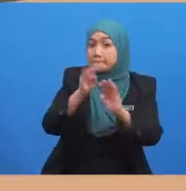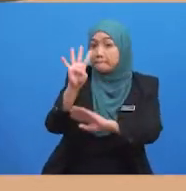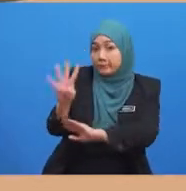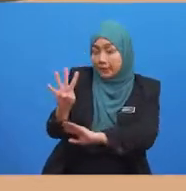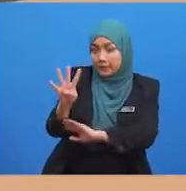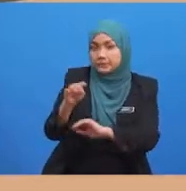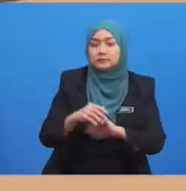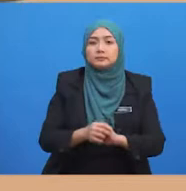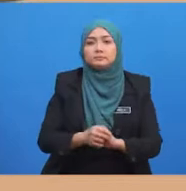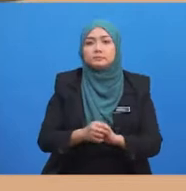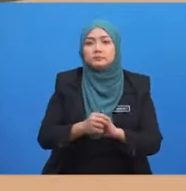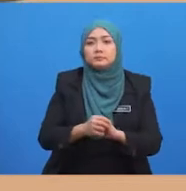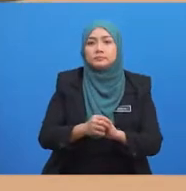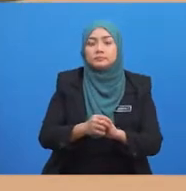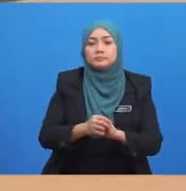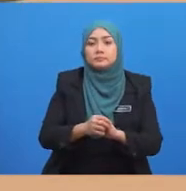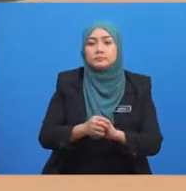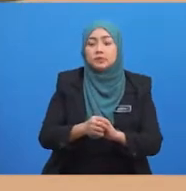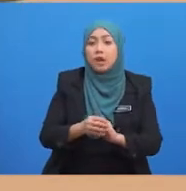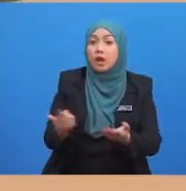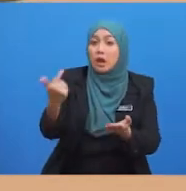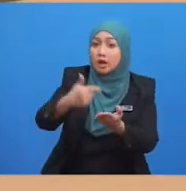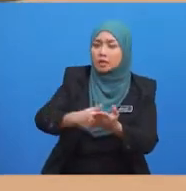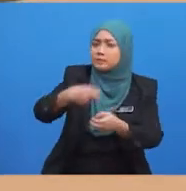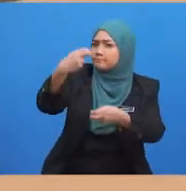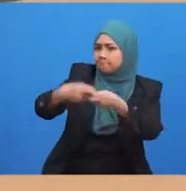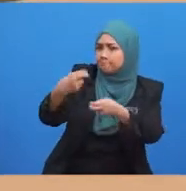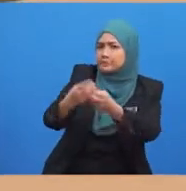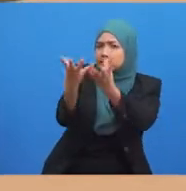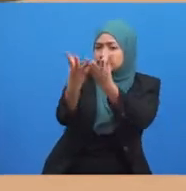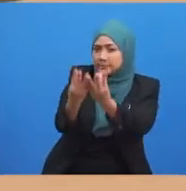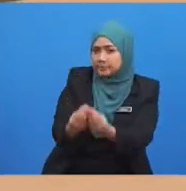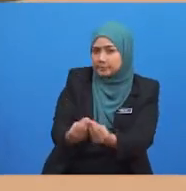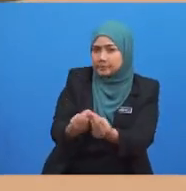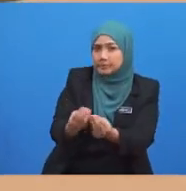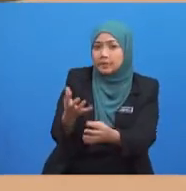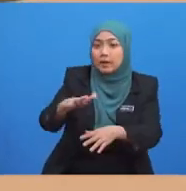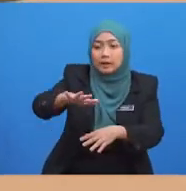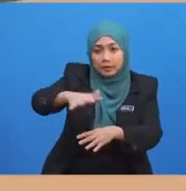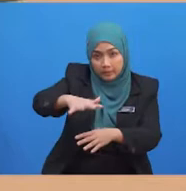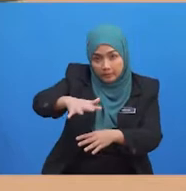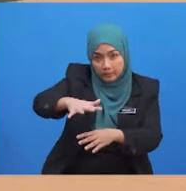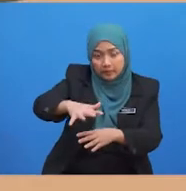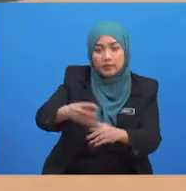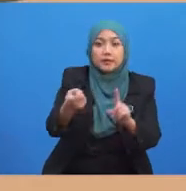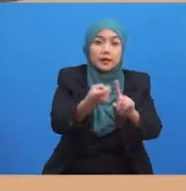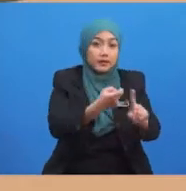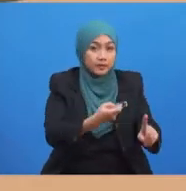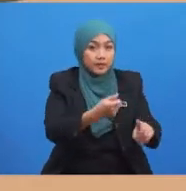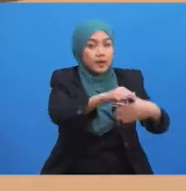keempat, getah sintetik lebih sukar menyerap getaran berbanding getah asli.